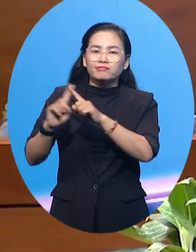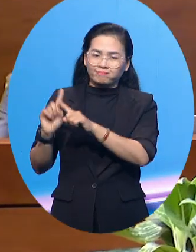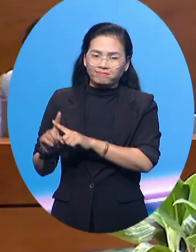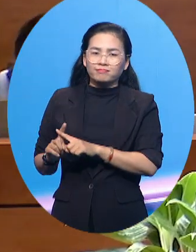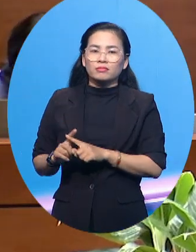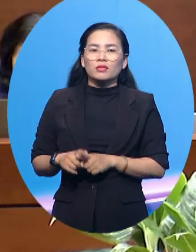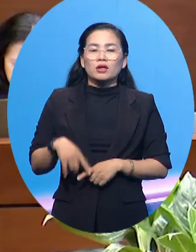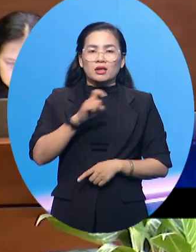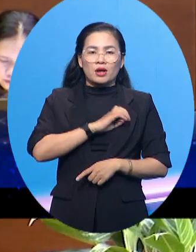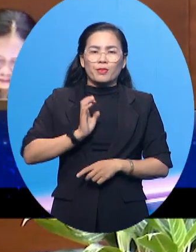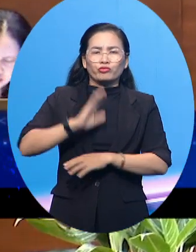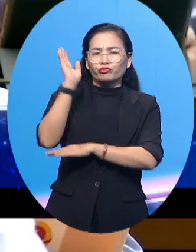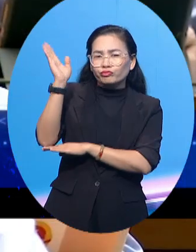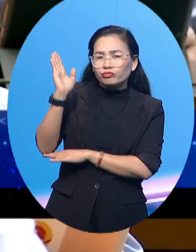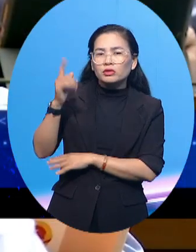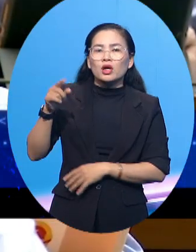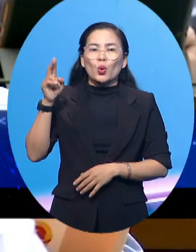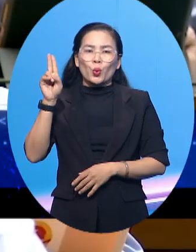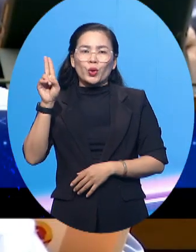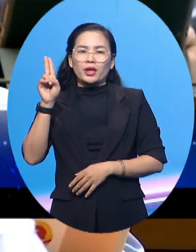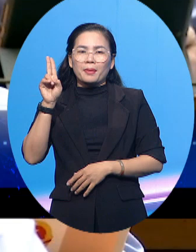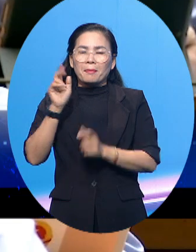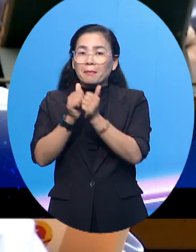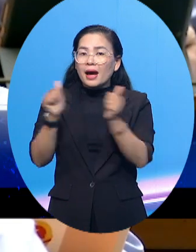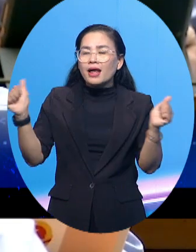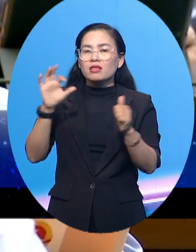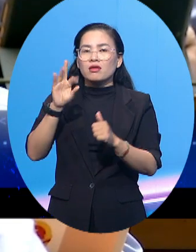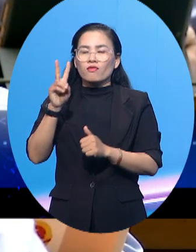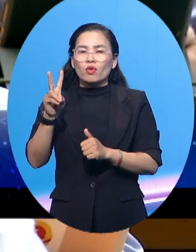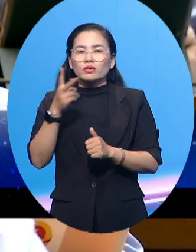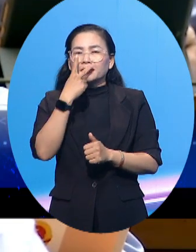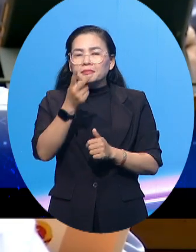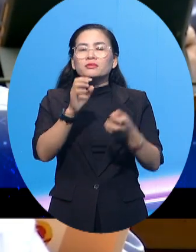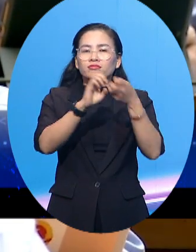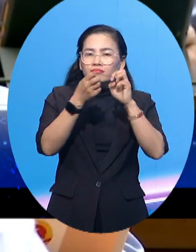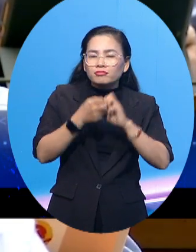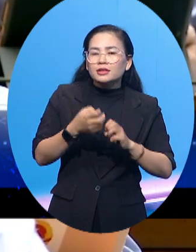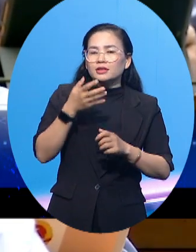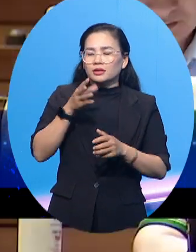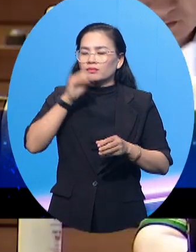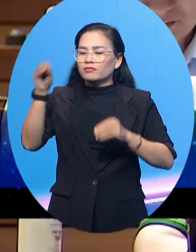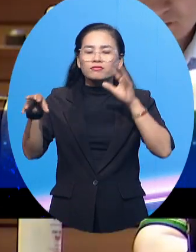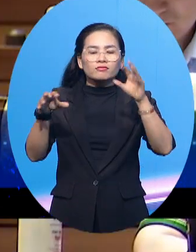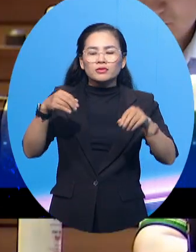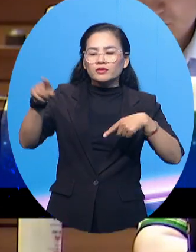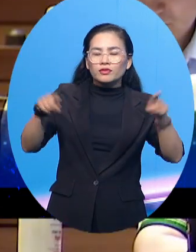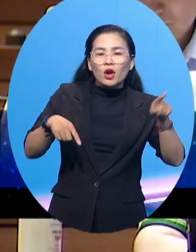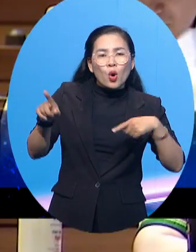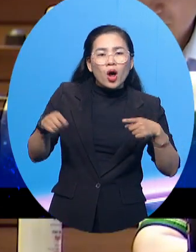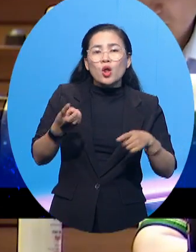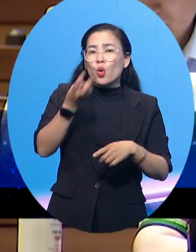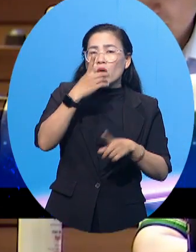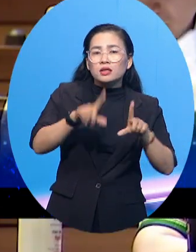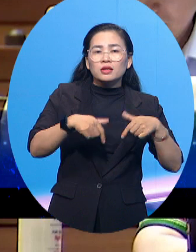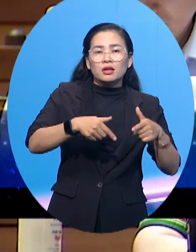ban thụ vụ quốc hội đã chỉ đạo chỉnh lý theo hướng bổ sung các hành vi bị nghiêm cấm quy định loại thuốc nguyên liệu làm thuốc các phương tiện điện tử cụ